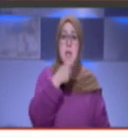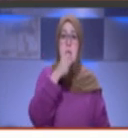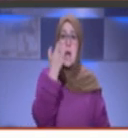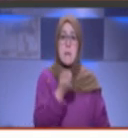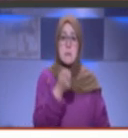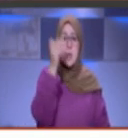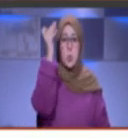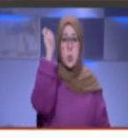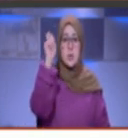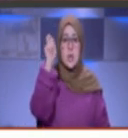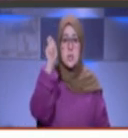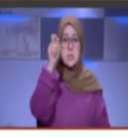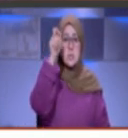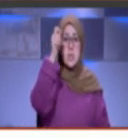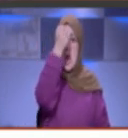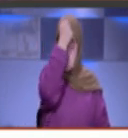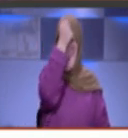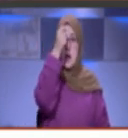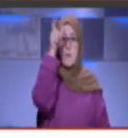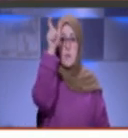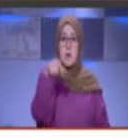135,000 إصابة و586.